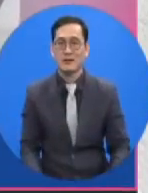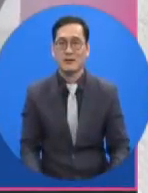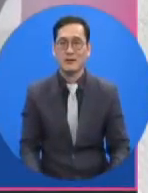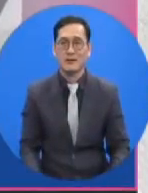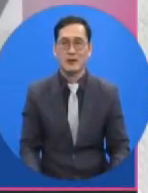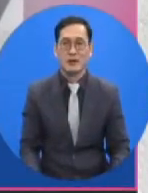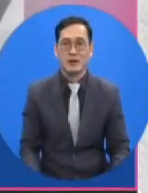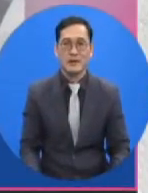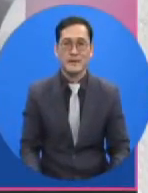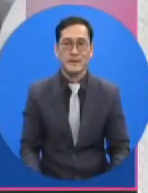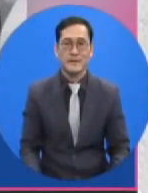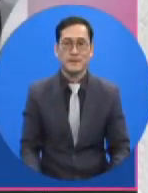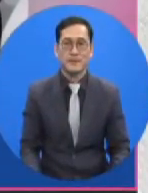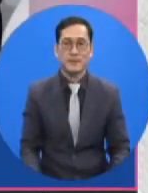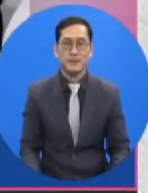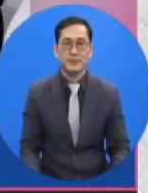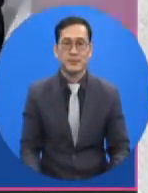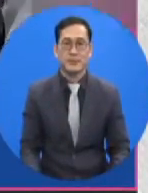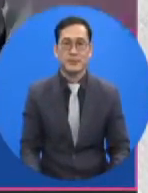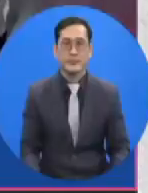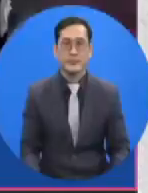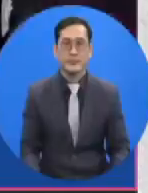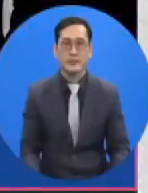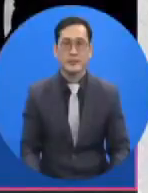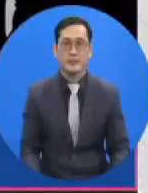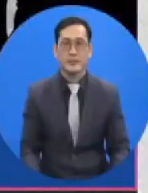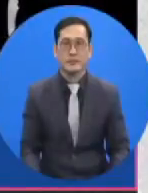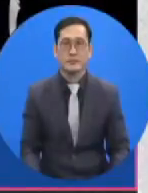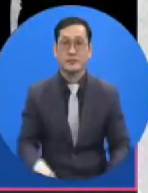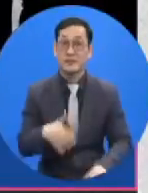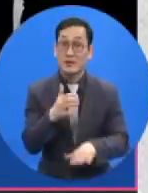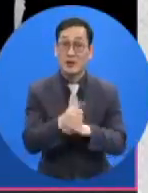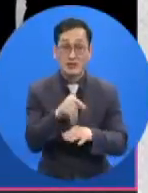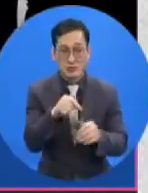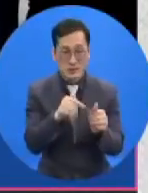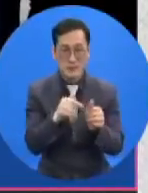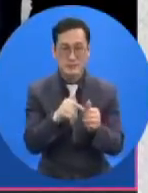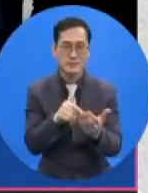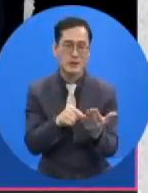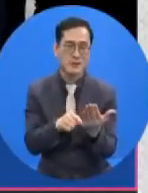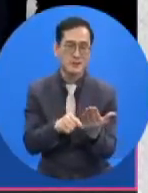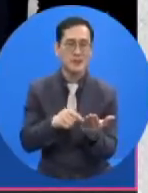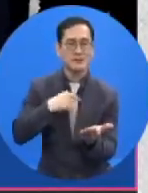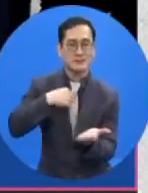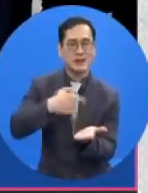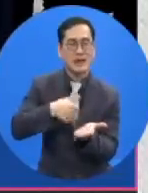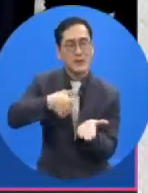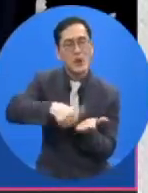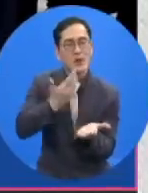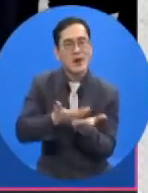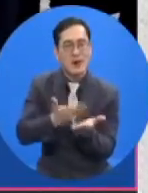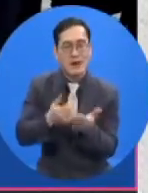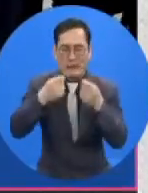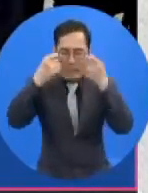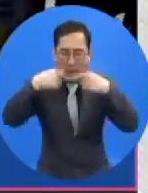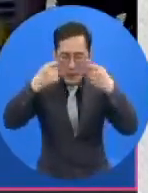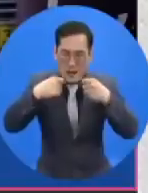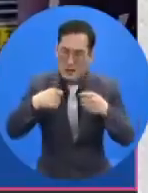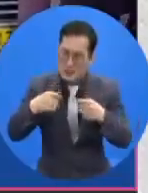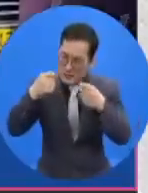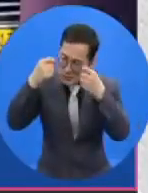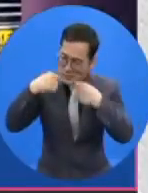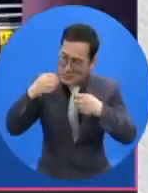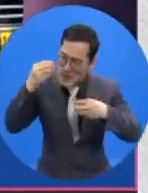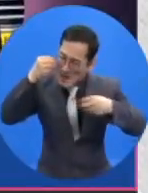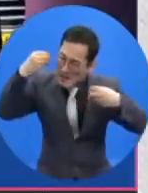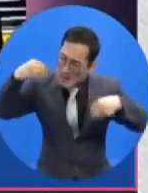있거든요. 그리고 저렇게 가니까 저는 저 눈물까지도 그래서는 안 되겠지만 가식으로 보이고 연기로 보여요. 제가 궁금해서 저번에